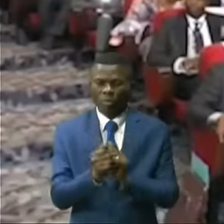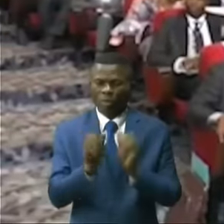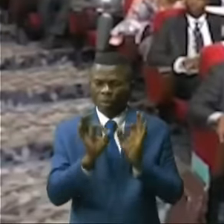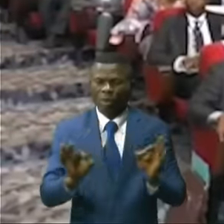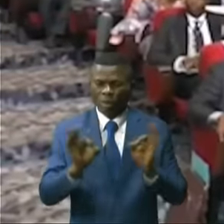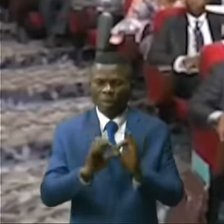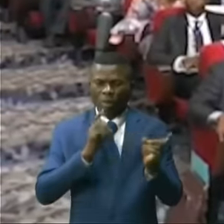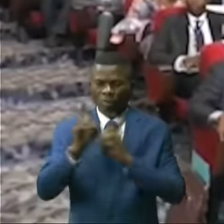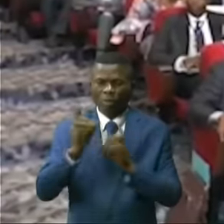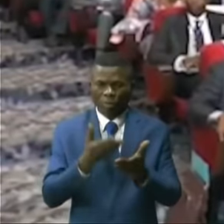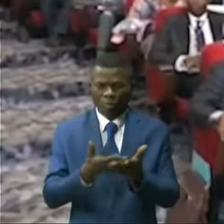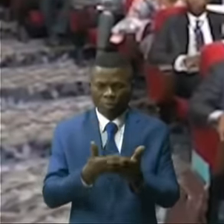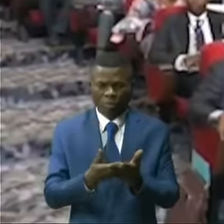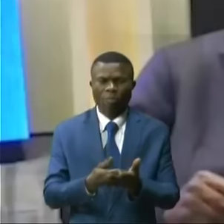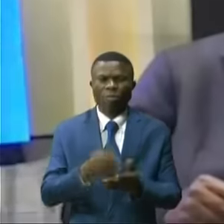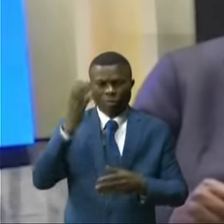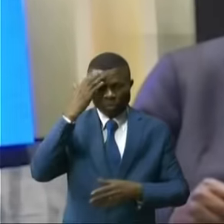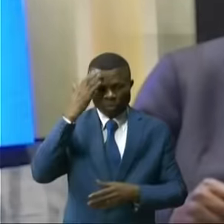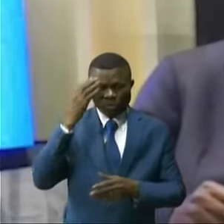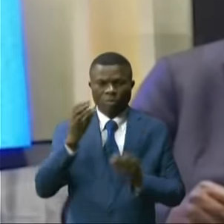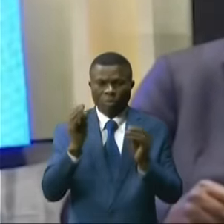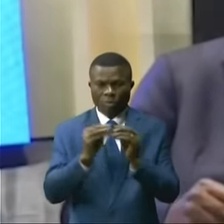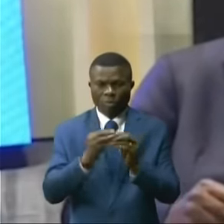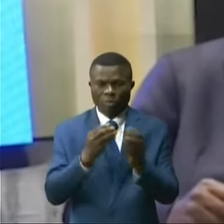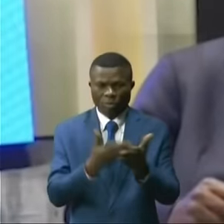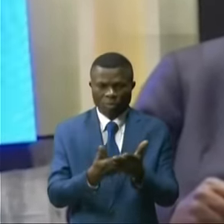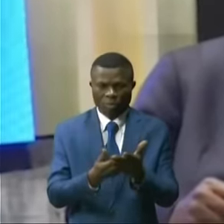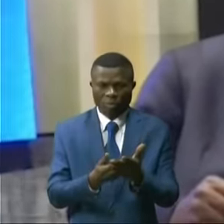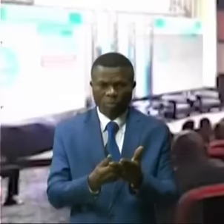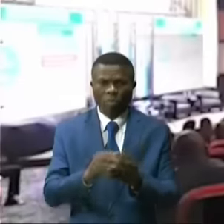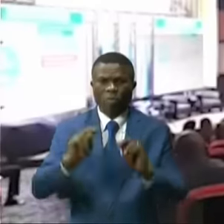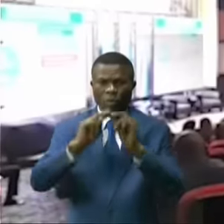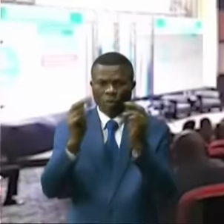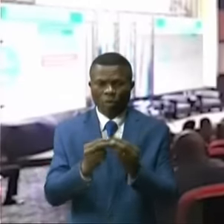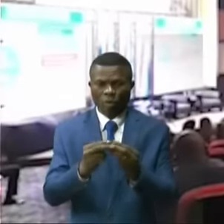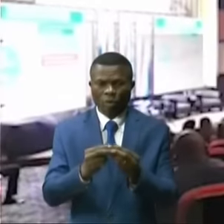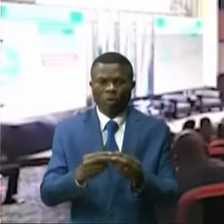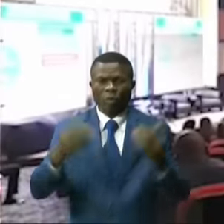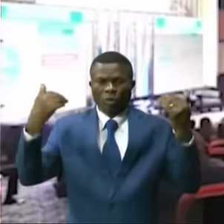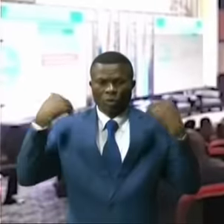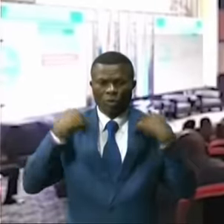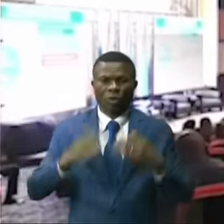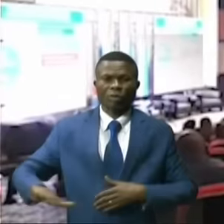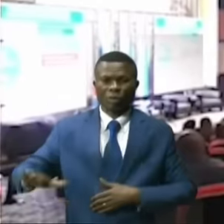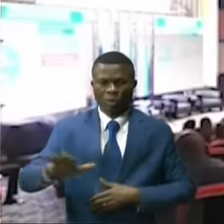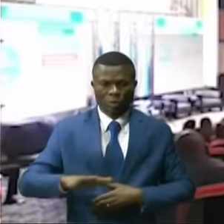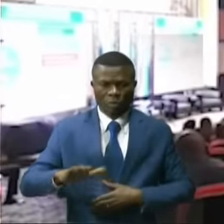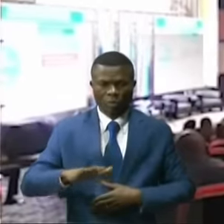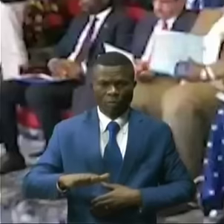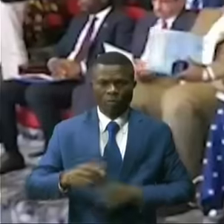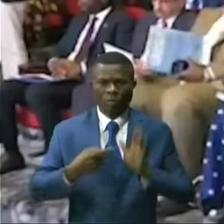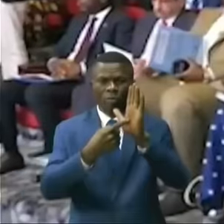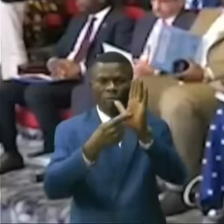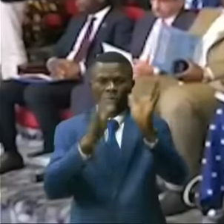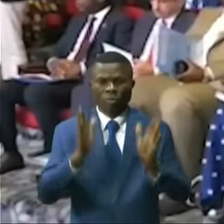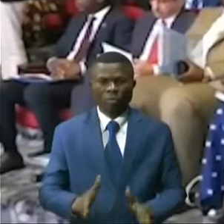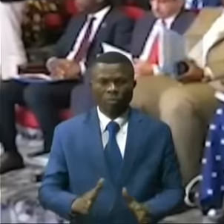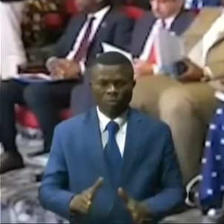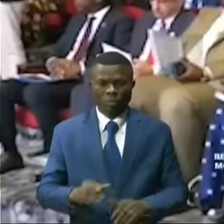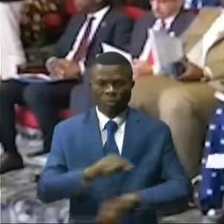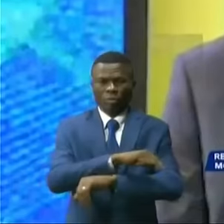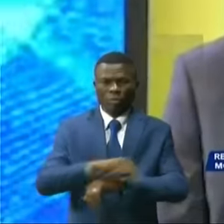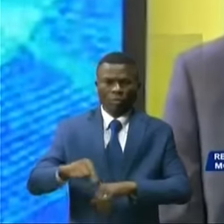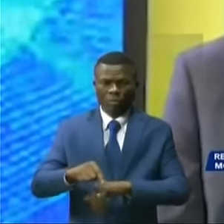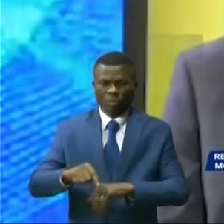dialogue ici est de noter que ces assises ont réuni un panel des officiels de la République des représentants des institutions